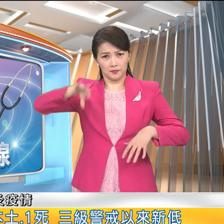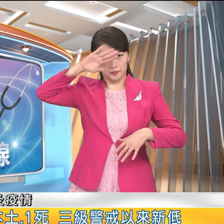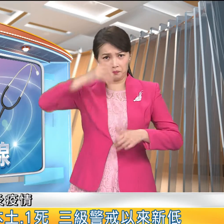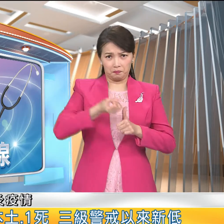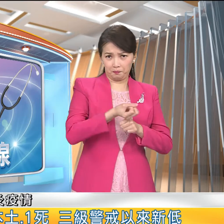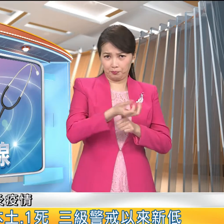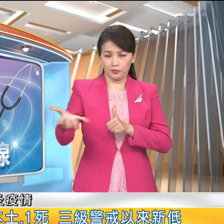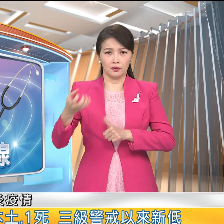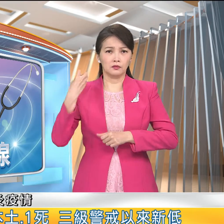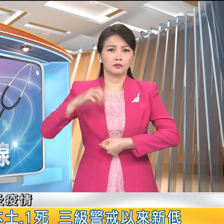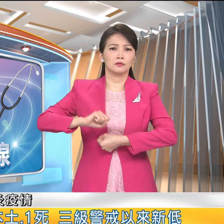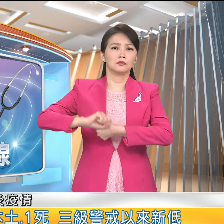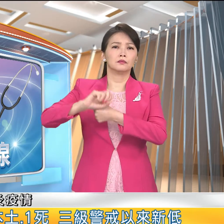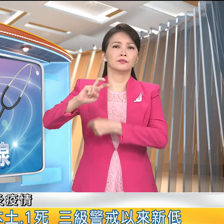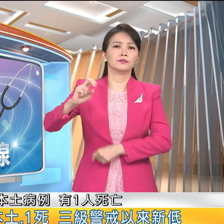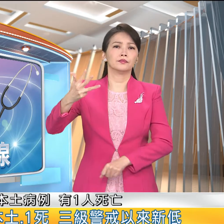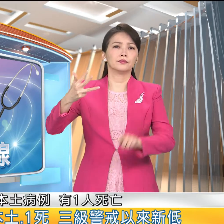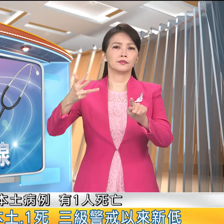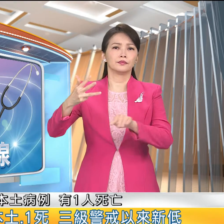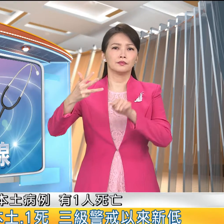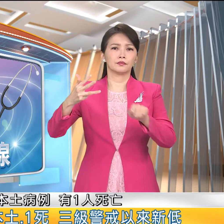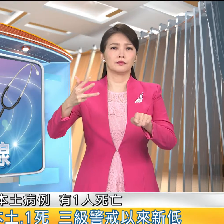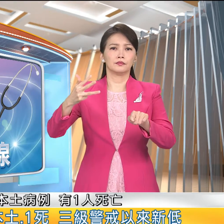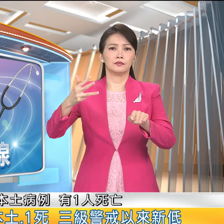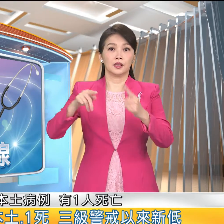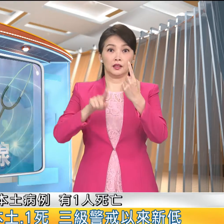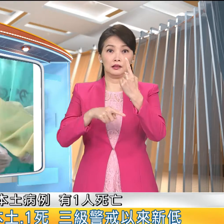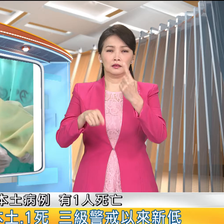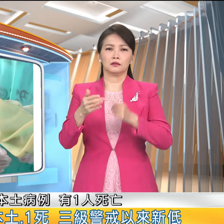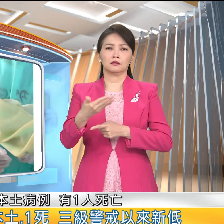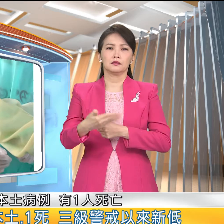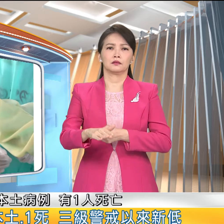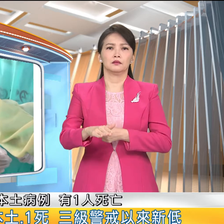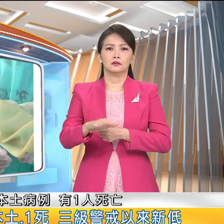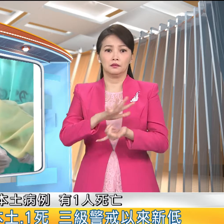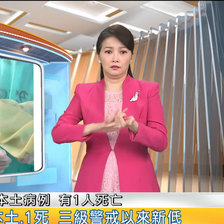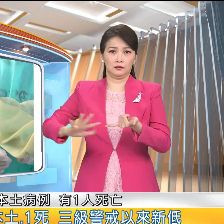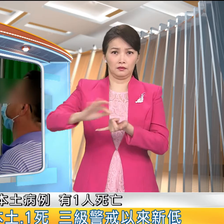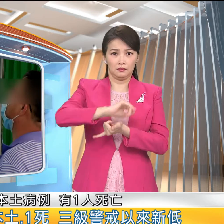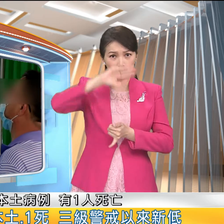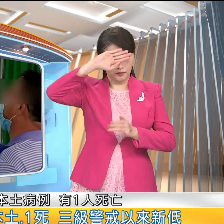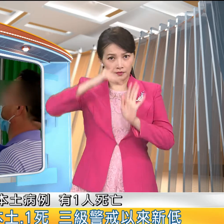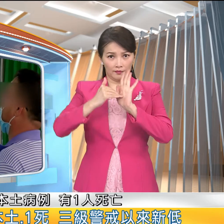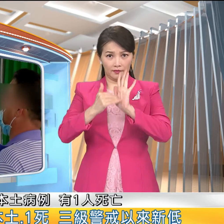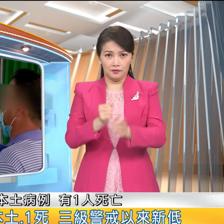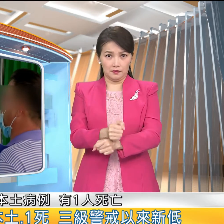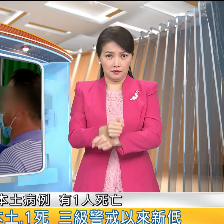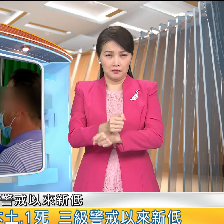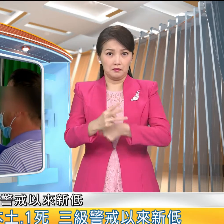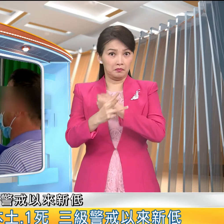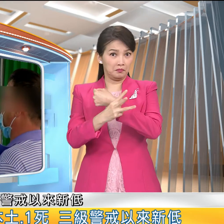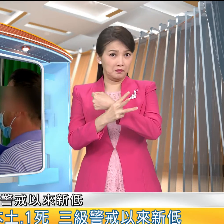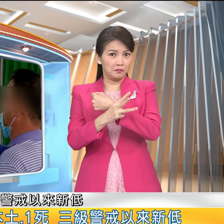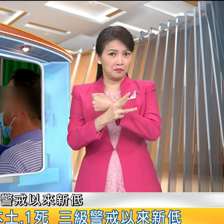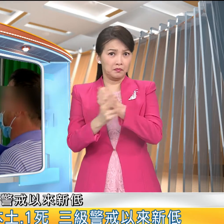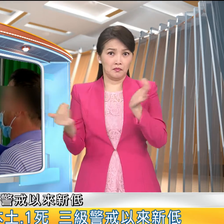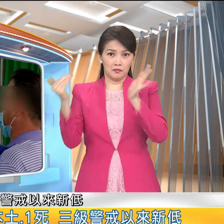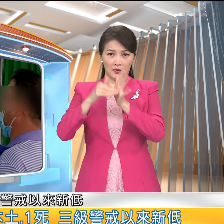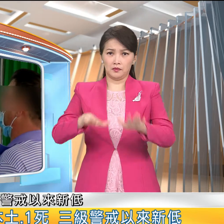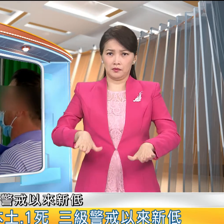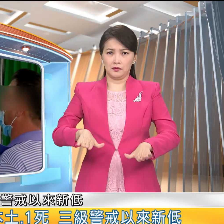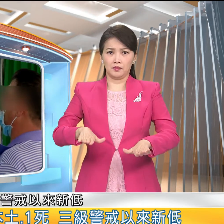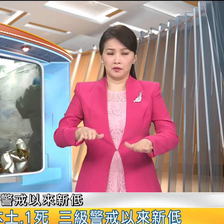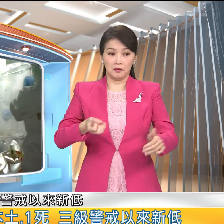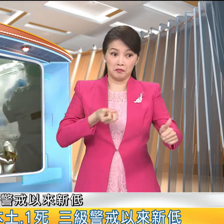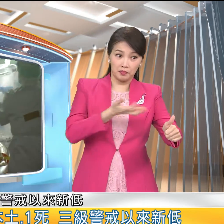国内新冠肺炎疫情新增了28例的本土病例，有一人死亡，双双创